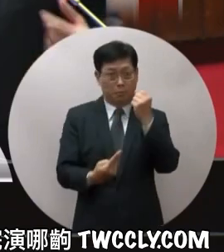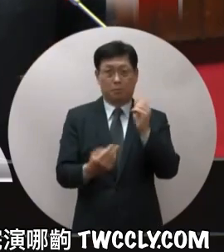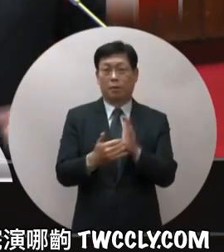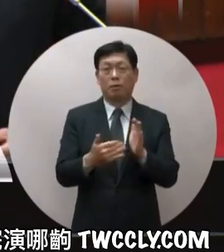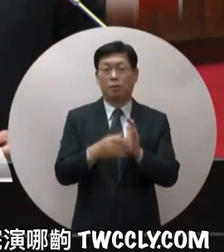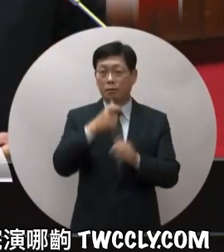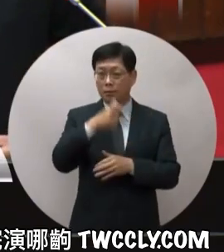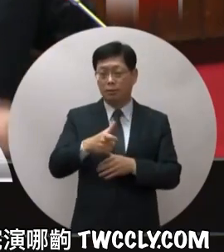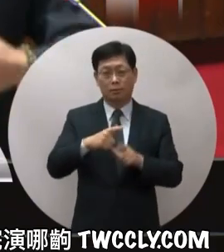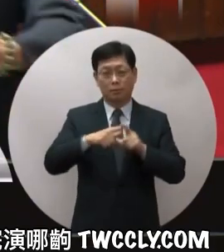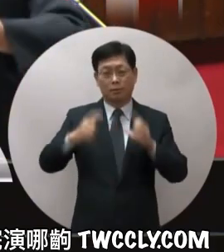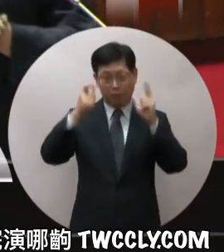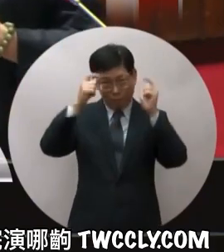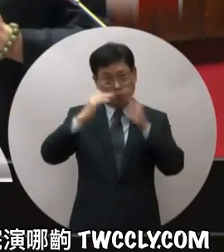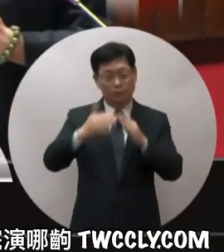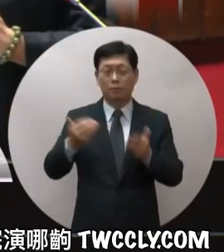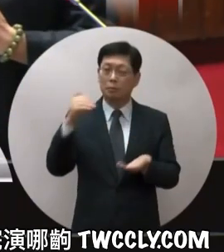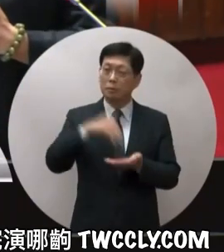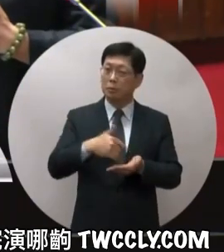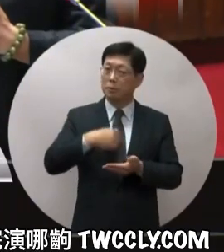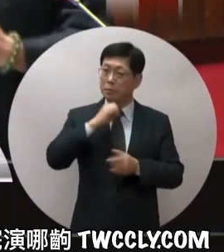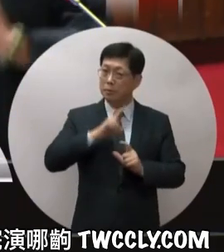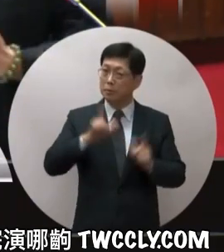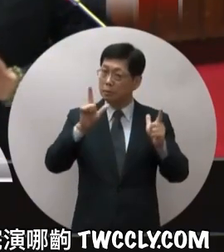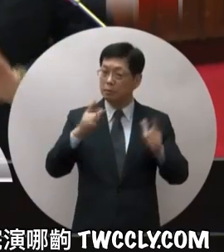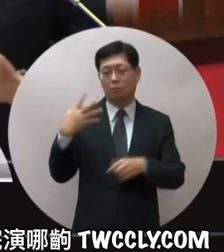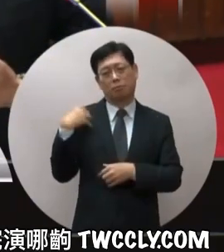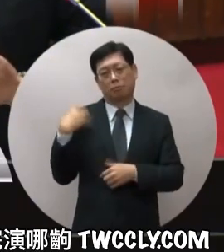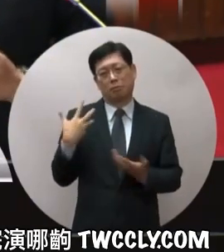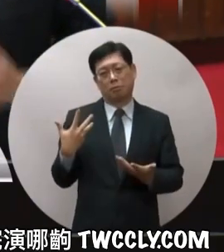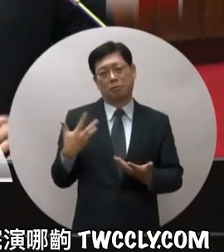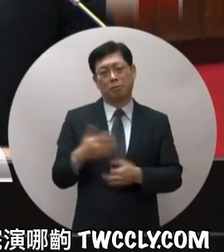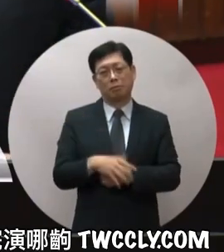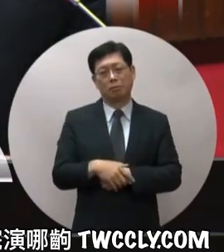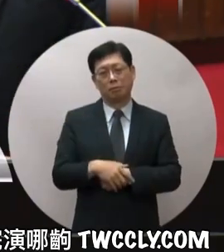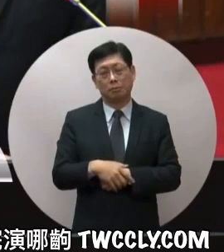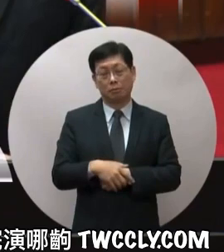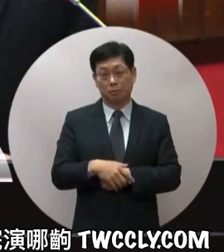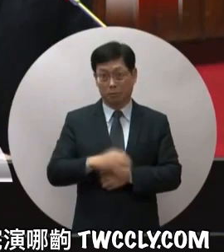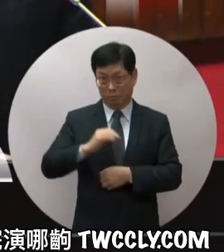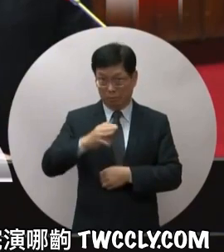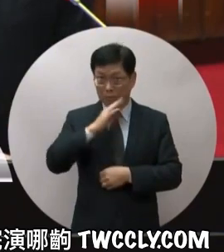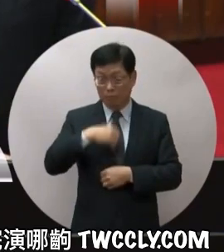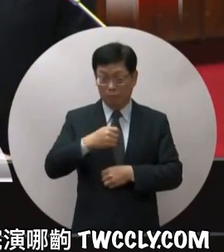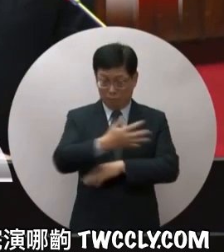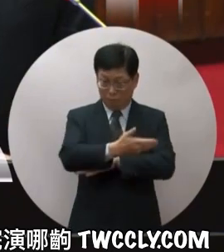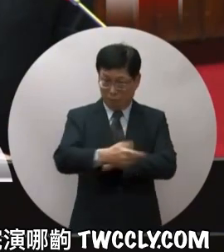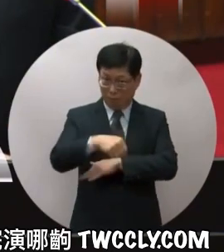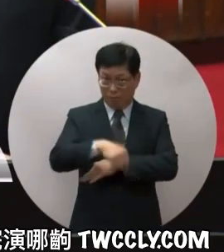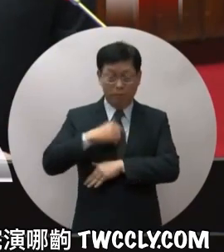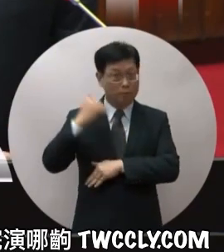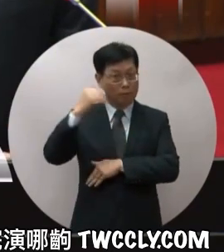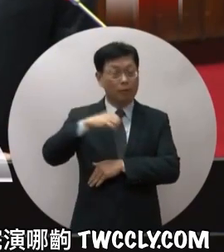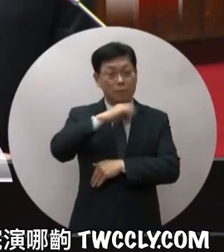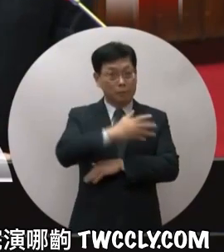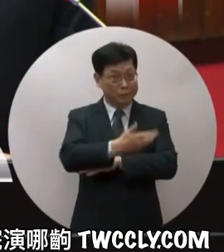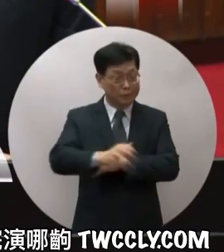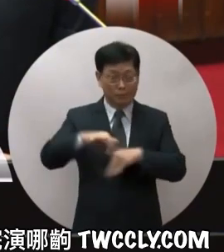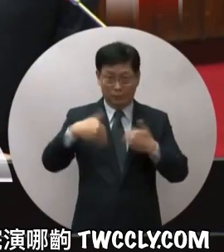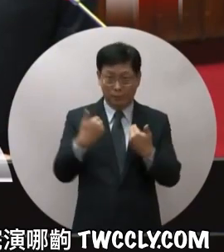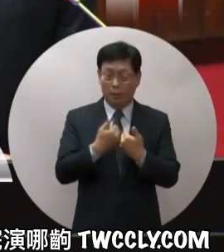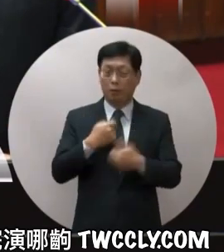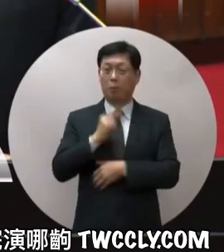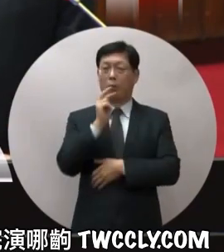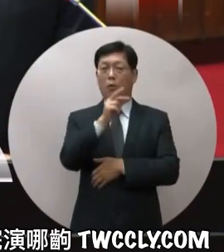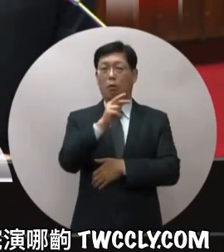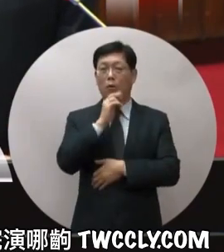叫做高雄市但我們屏東還是一樣是屏東但是隔著一條高屏西所以讓我們看到